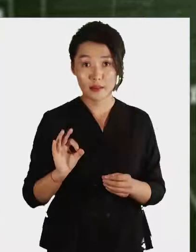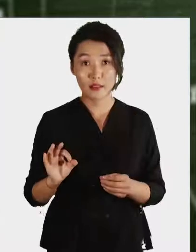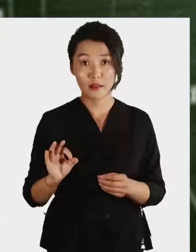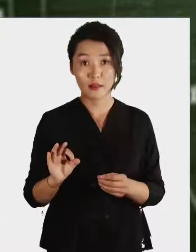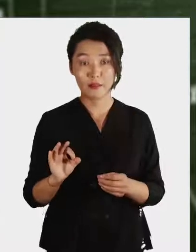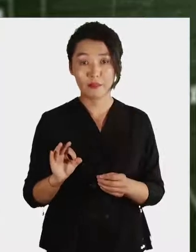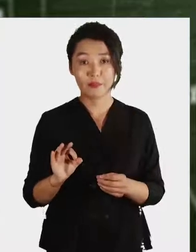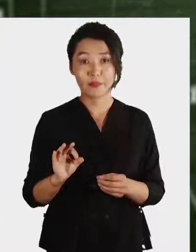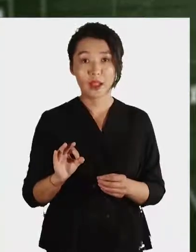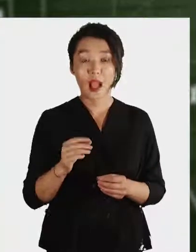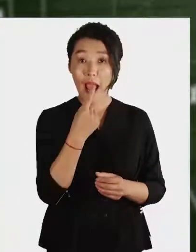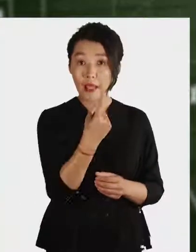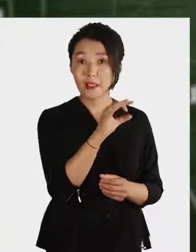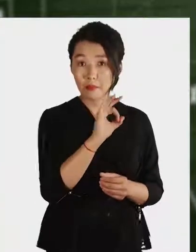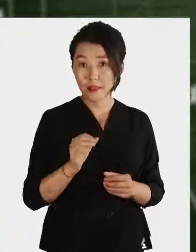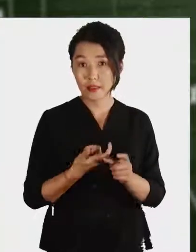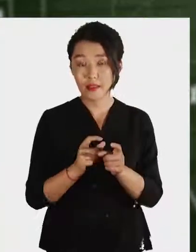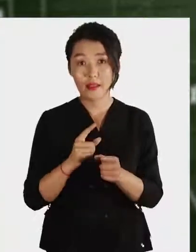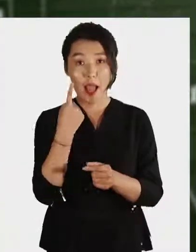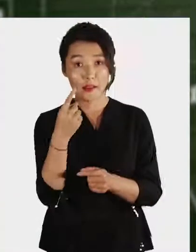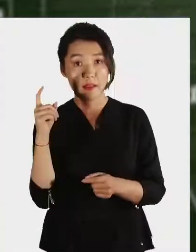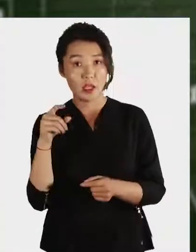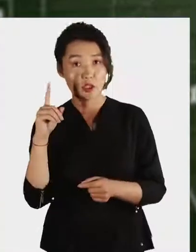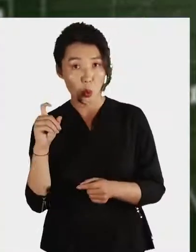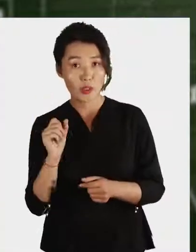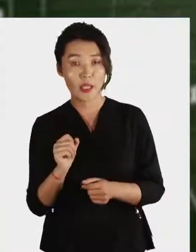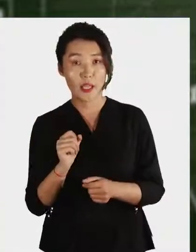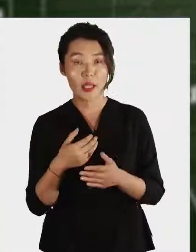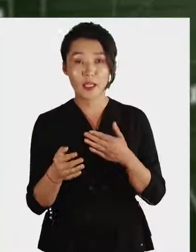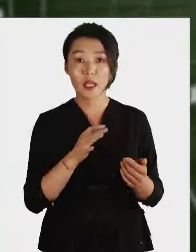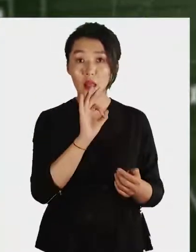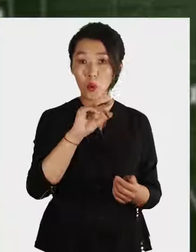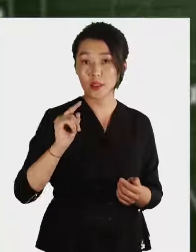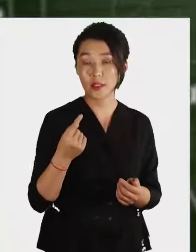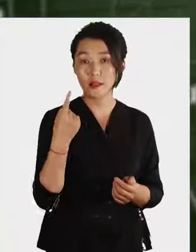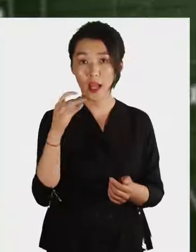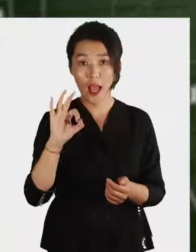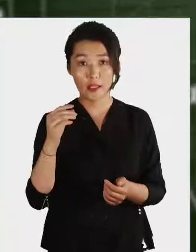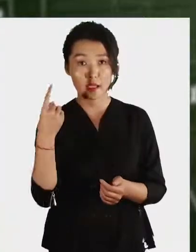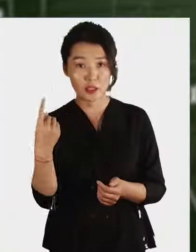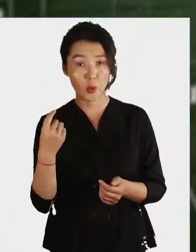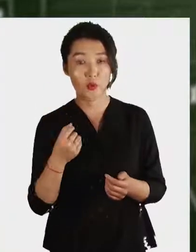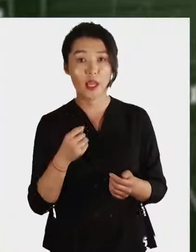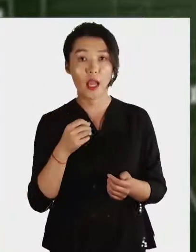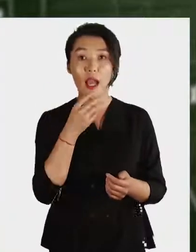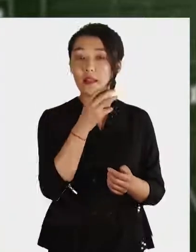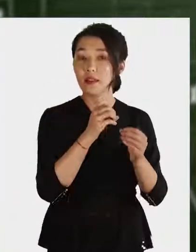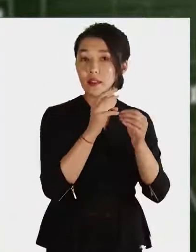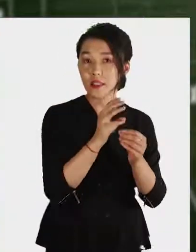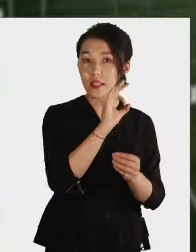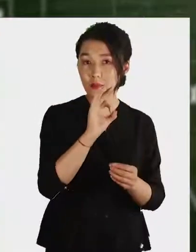как 1% – это 1/100 или 0,1, то 13% – это